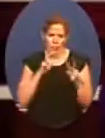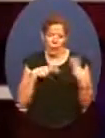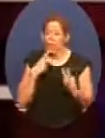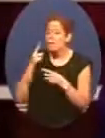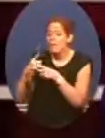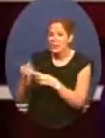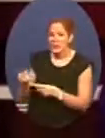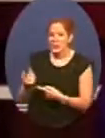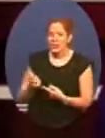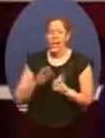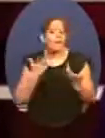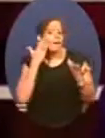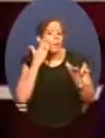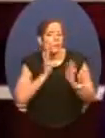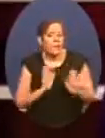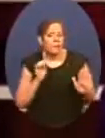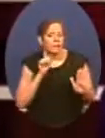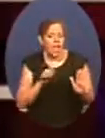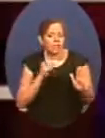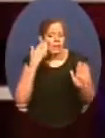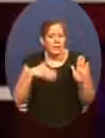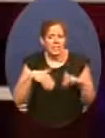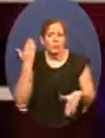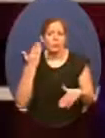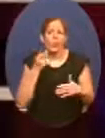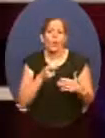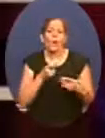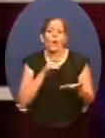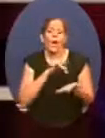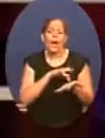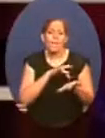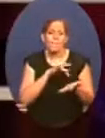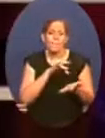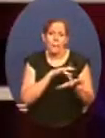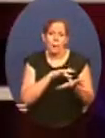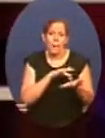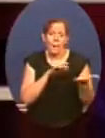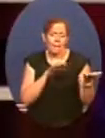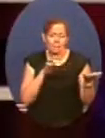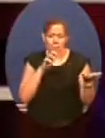בדיוק. אבל הם מה, הם לא מודעים לכך שהפרסום, המקום, המיינקאמפ,